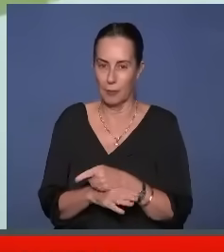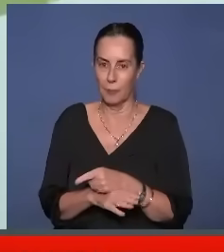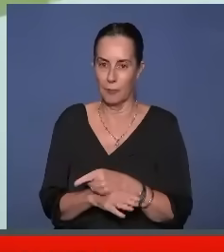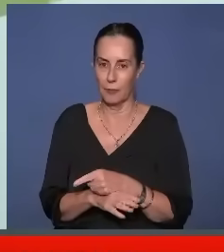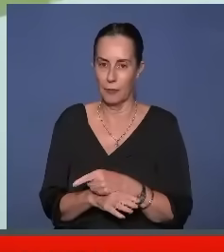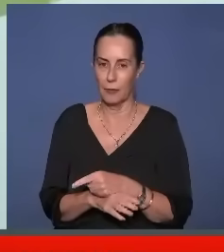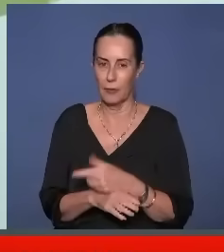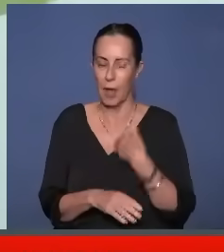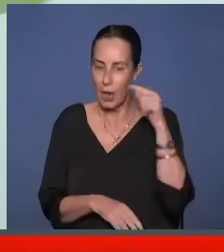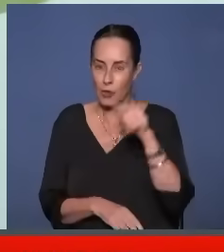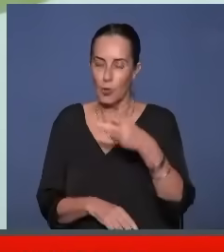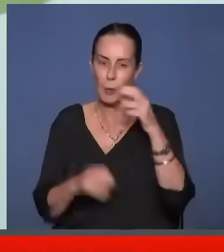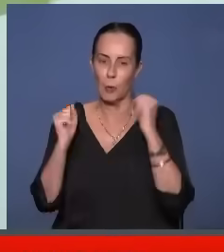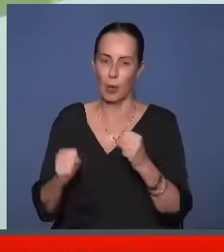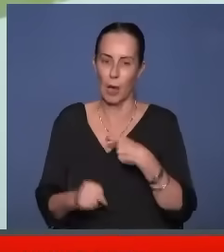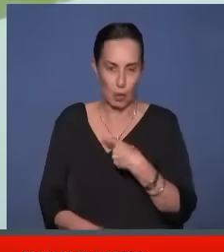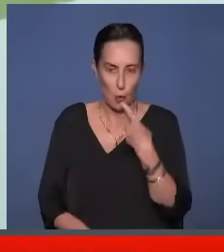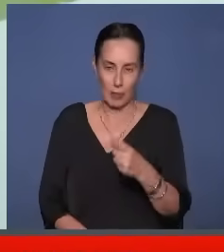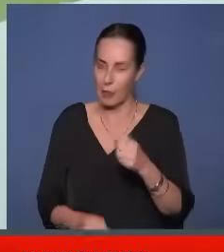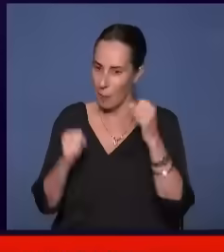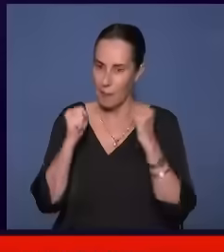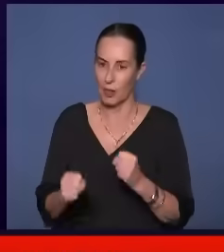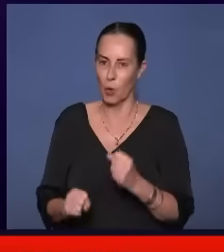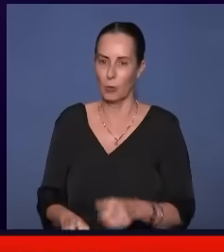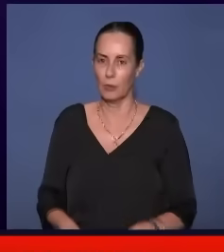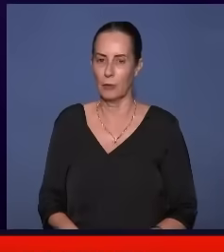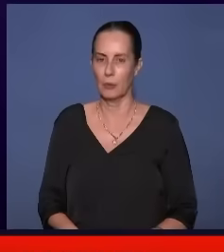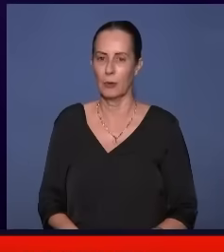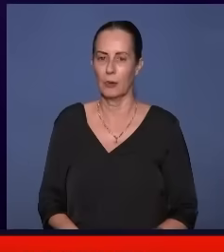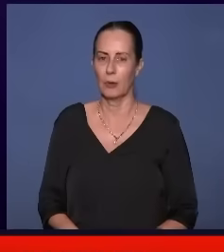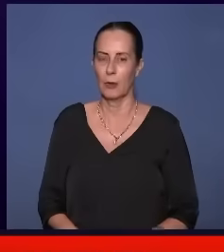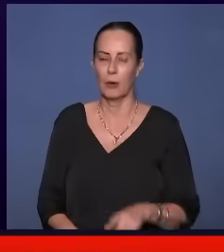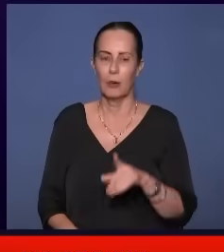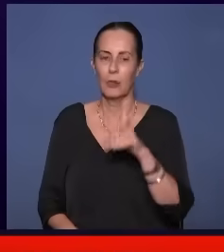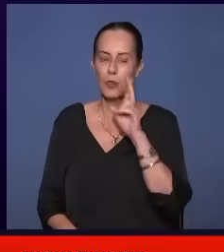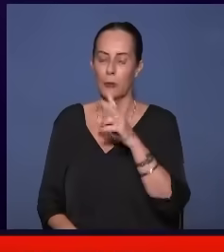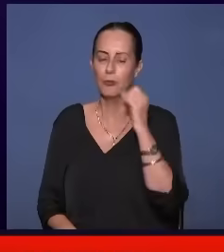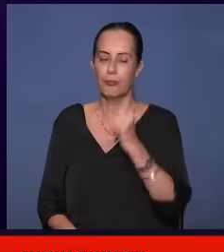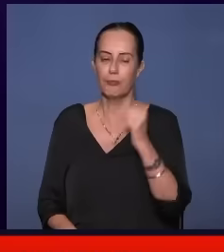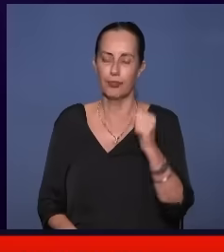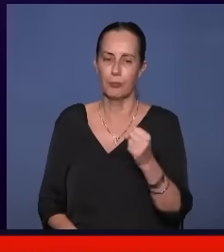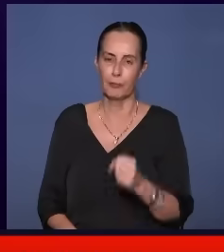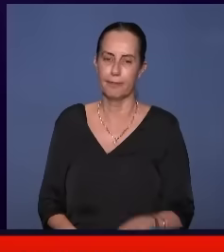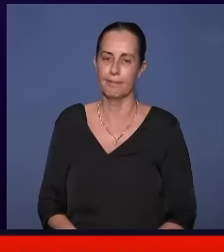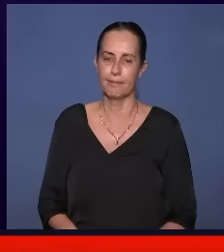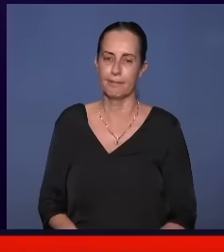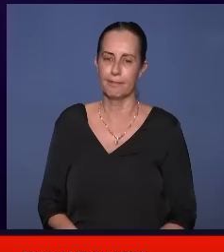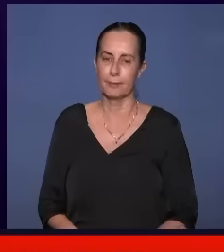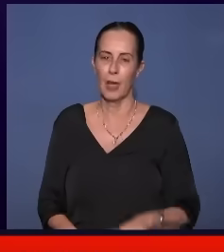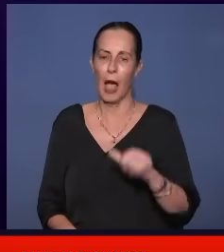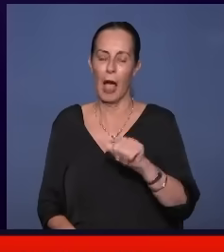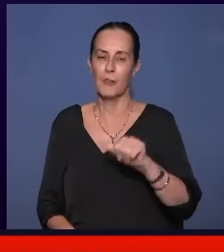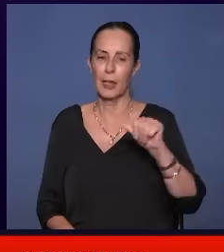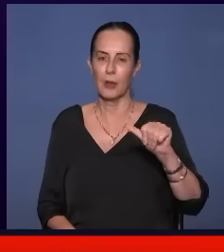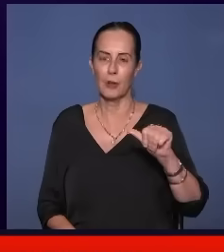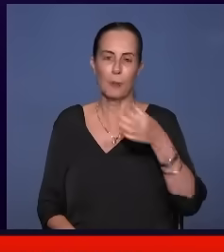אני הייתי שם יותר מוגנת. אני אומרת לך את זה בוודאות. ואלה שמות הנרצחים שהותרו לפרסום היום. אביעד אברהם אדרי,